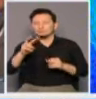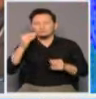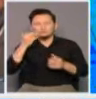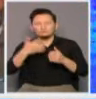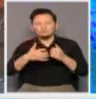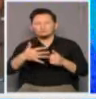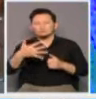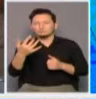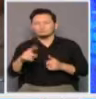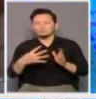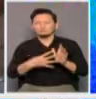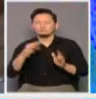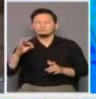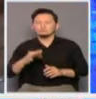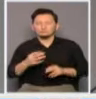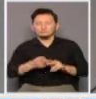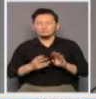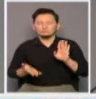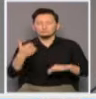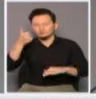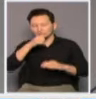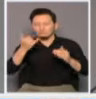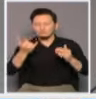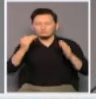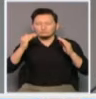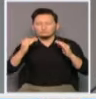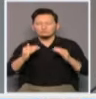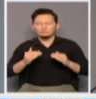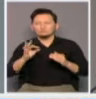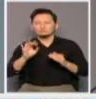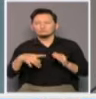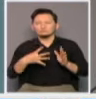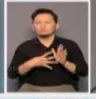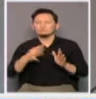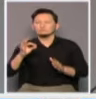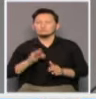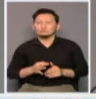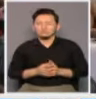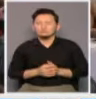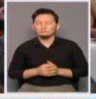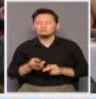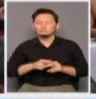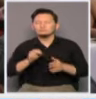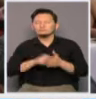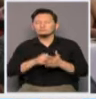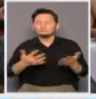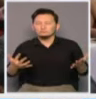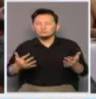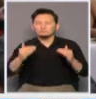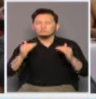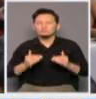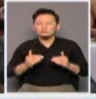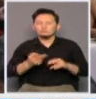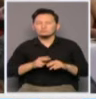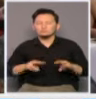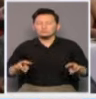составил 55,9%. По сравнению с прошлым годом этот показатель снизился на 0,9%. Что является причиной этого?